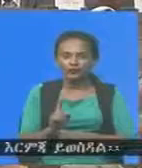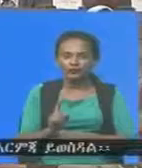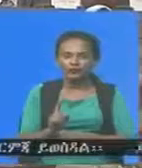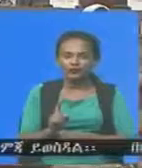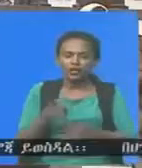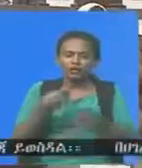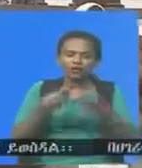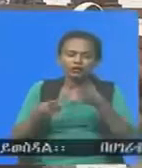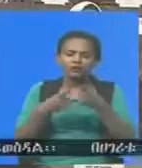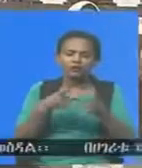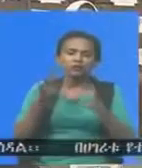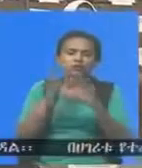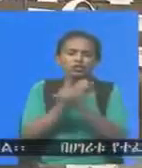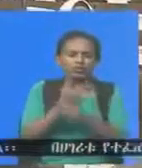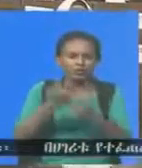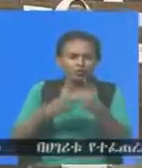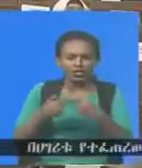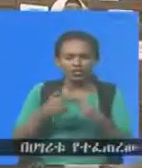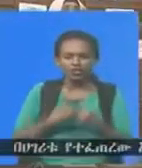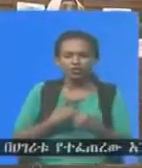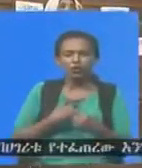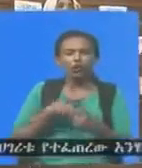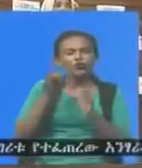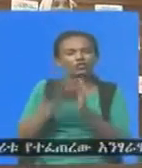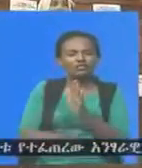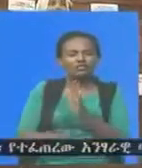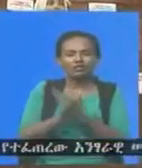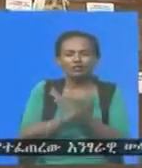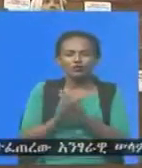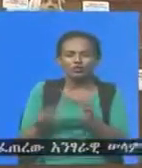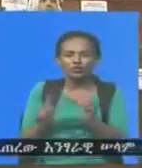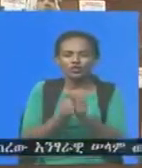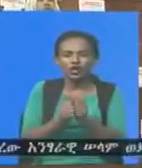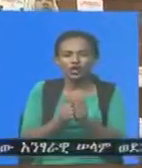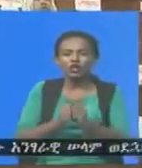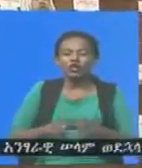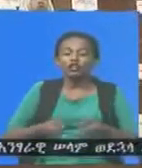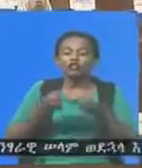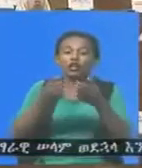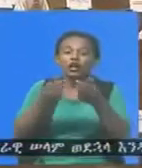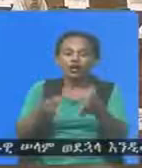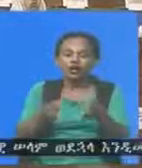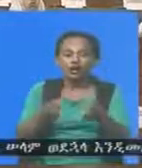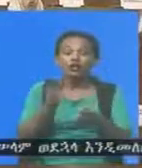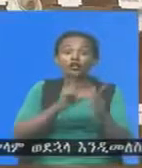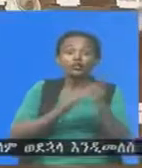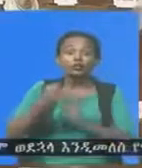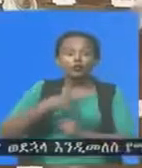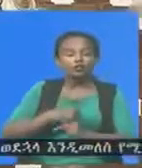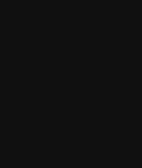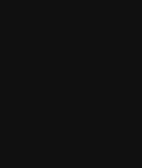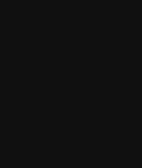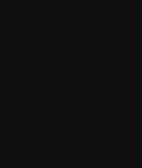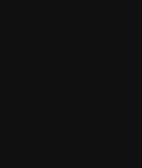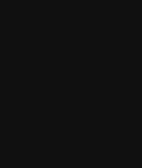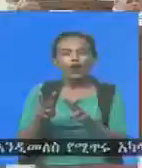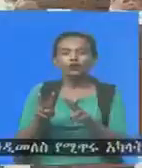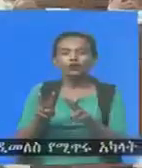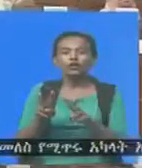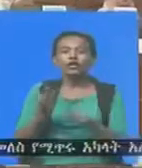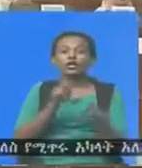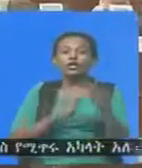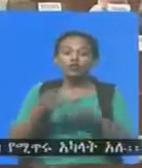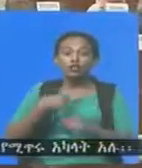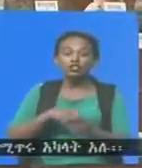ዘር መጫረስ ያመጣል። ይሄ ደግሞ ውርደት ለልጆቻችን ያሸጋግራል። ህዝባችን አስተዋይ ህዝብ ነው። ይሄን